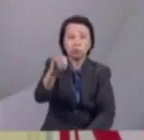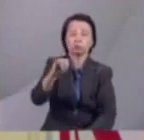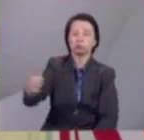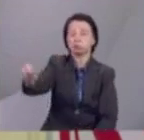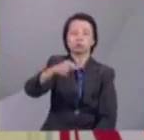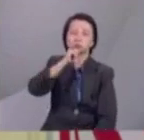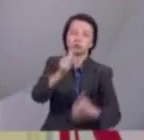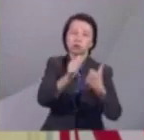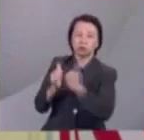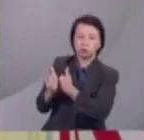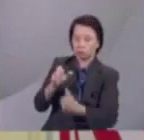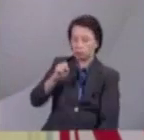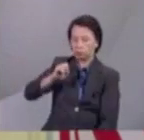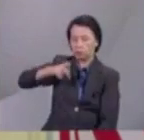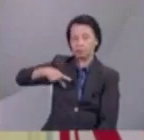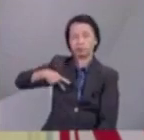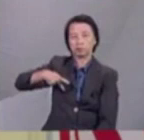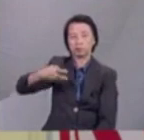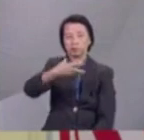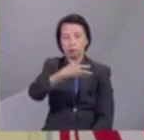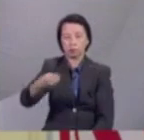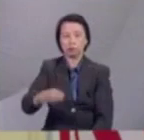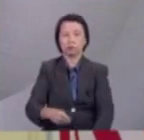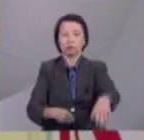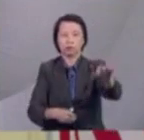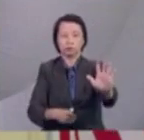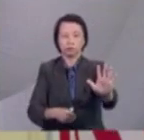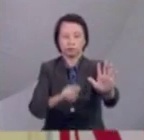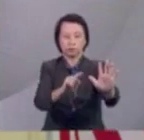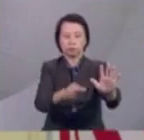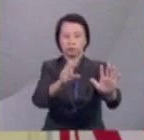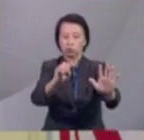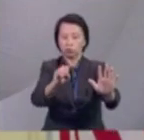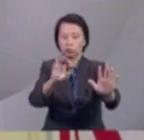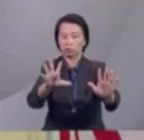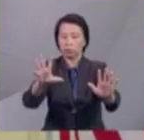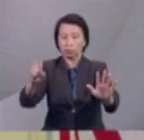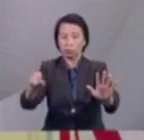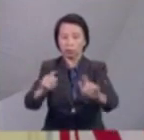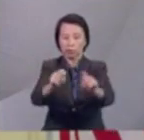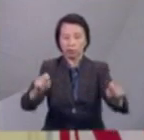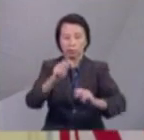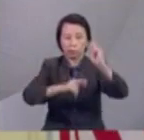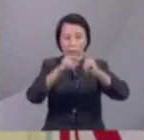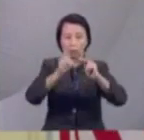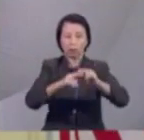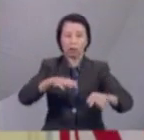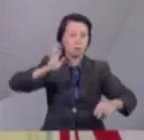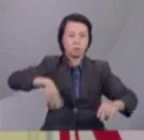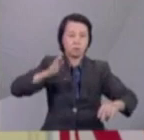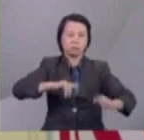kepada SOP, manakala 5,050 tapak binaan masih belum